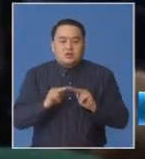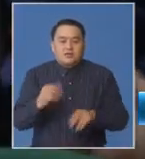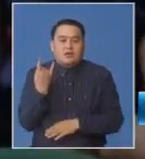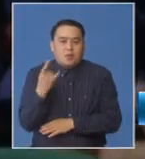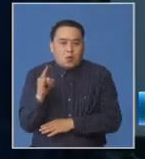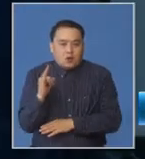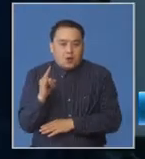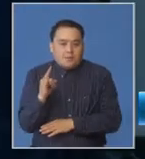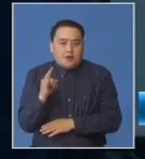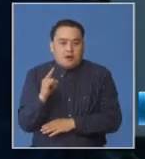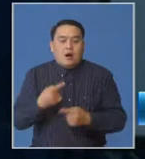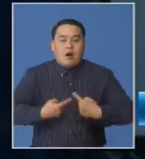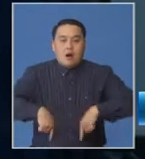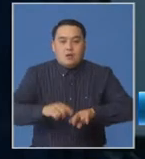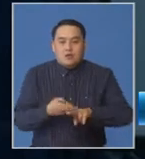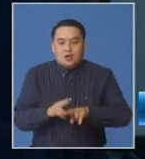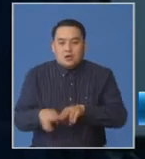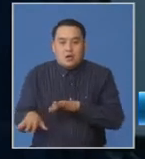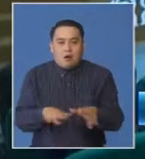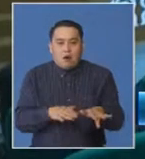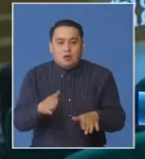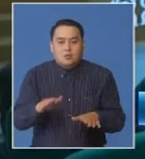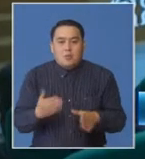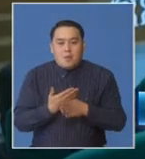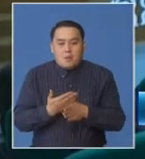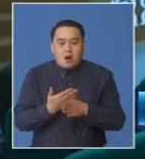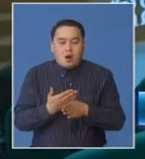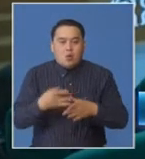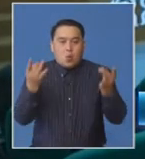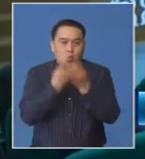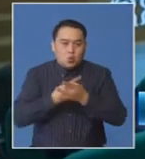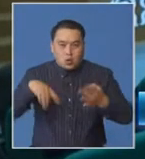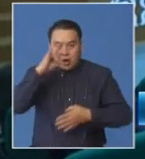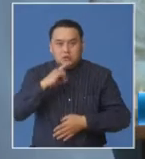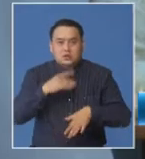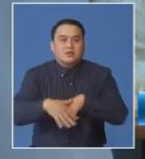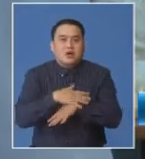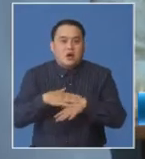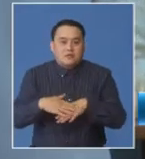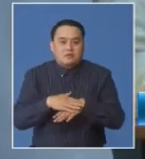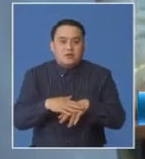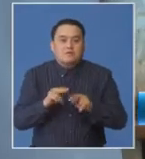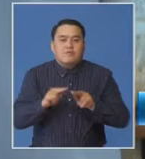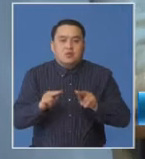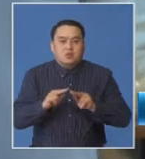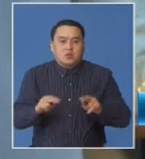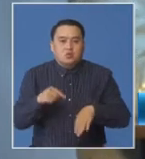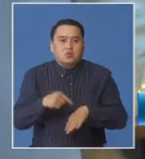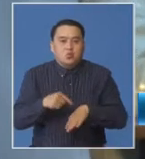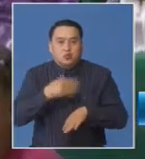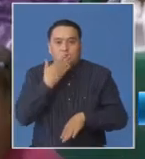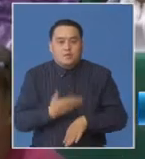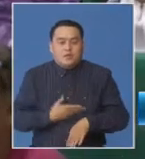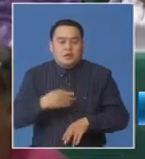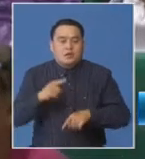ребенка. По мнению организаторов, подобные акции помогают сохранить культуру казахского народа, а также воспитать чувство